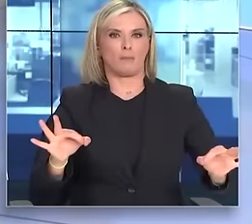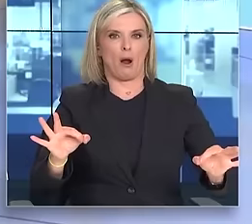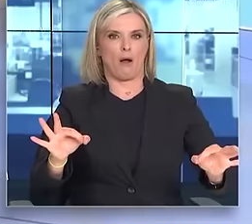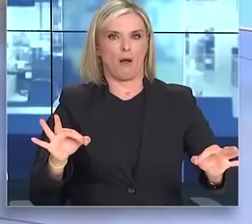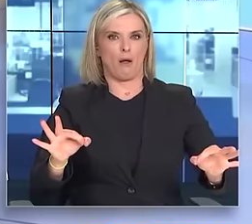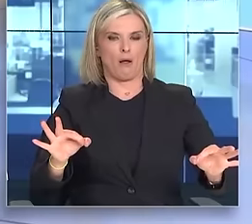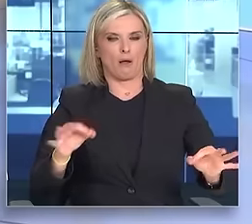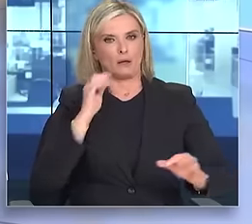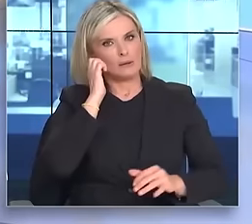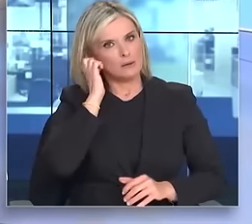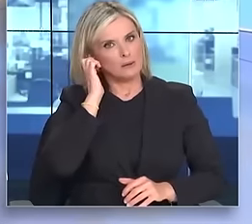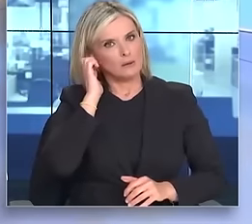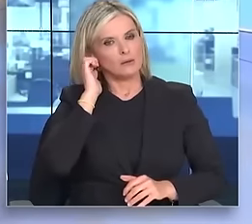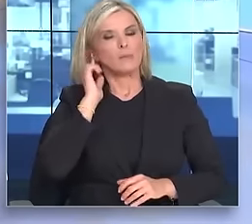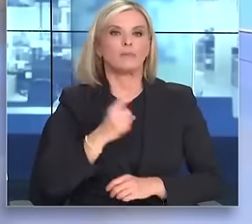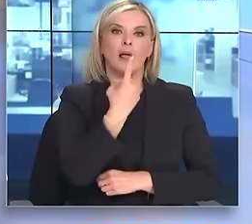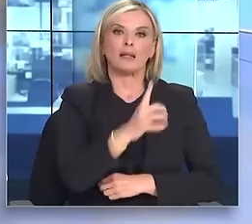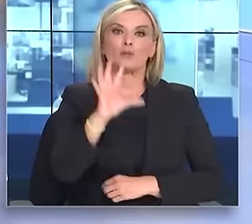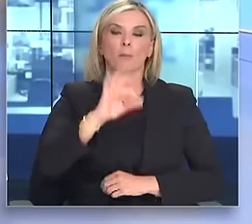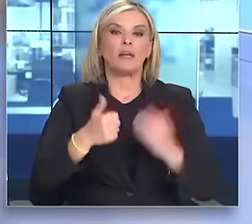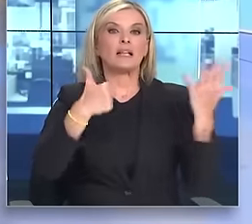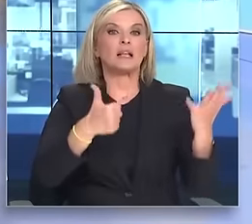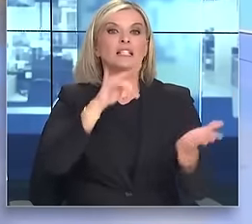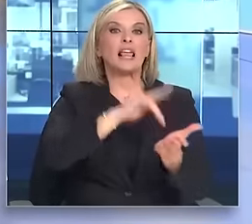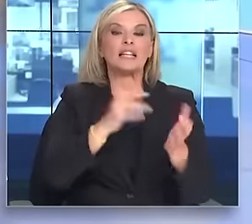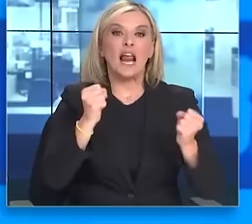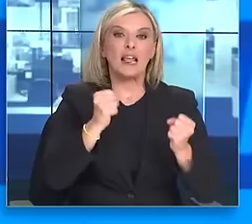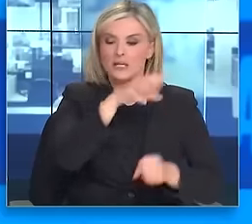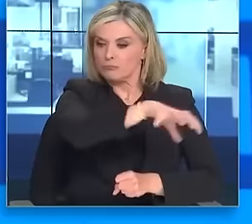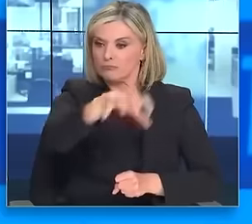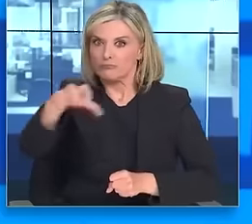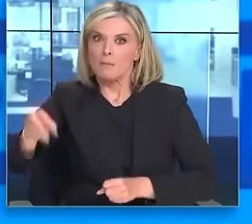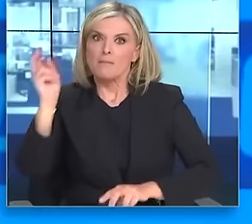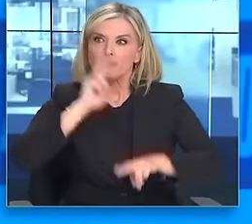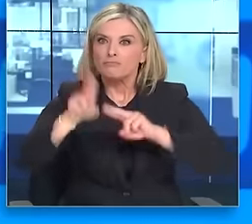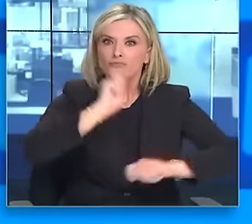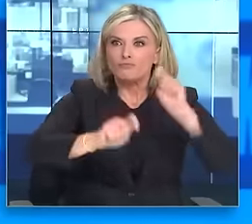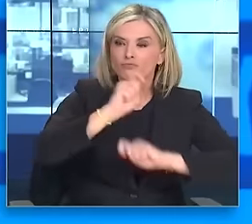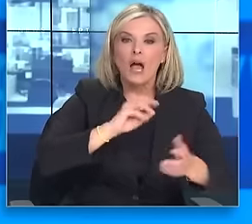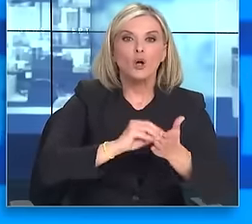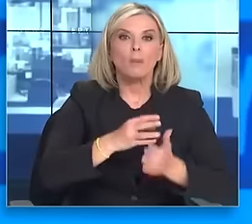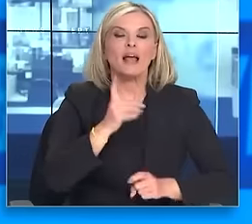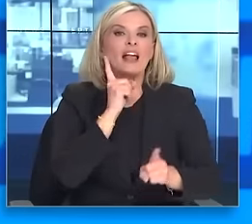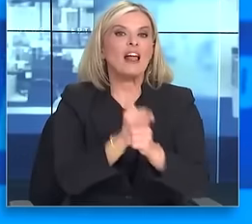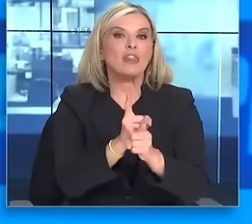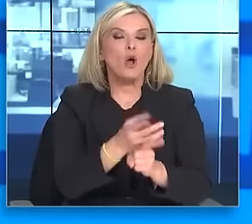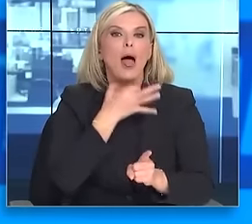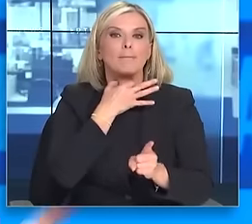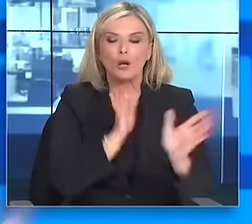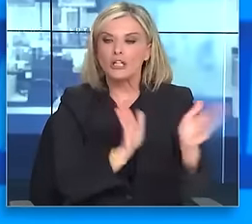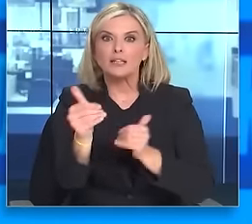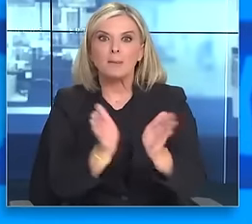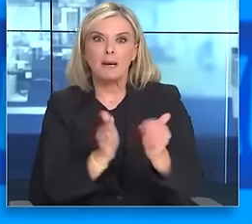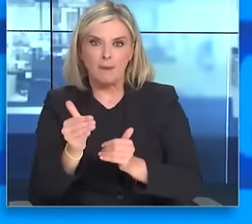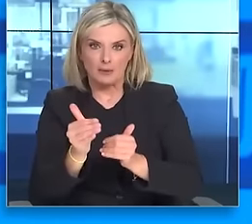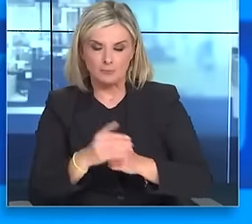προσλήψεις. 156 κέντρα υγείας ξαναφτιάχνονται. Ξαναφτιάχνονται τα τμήματα επειγόντων περιστατικών σε πολλά νοσοκομεία, σε 80. Μιλήσατε